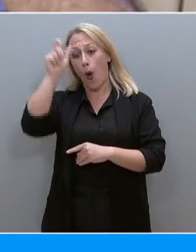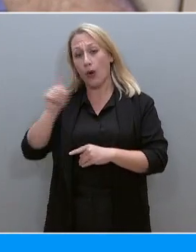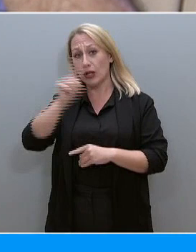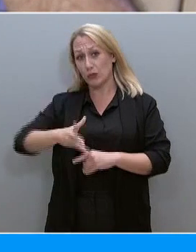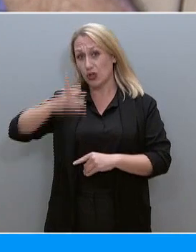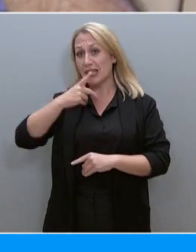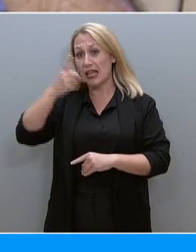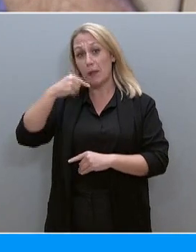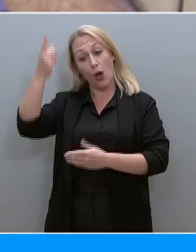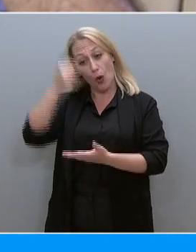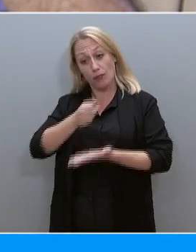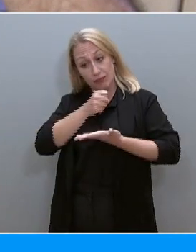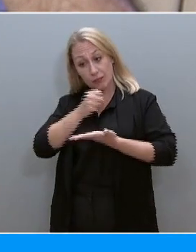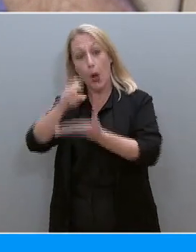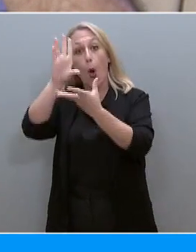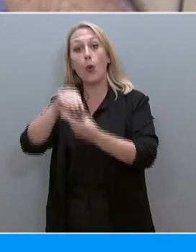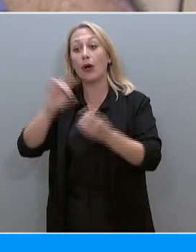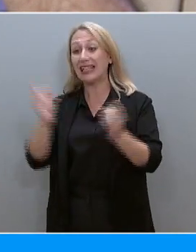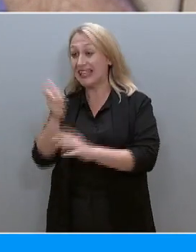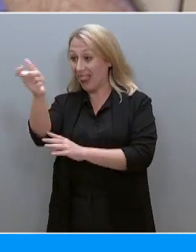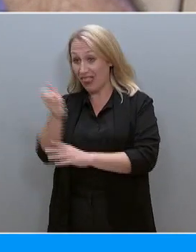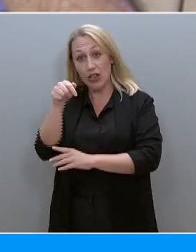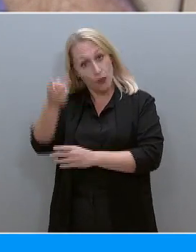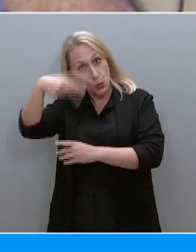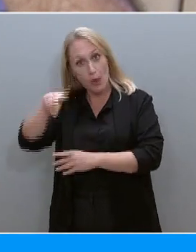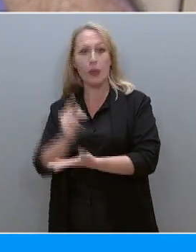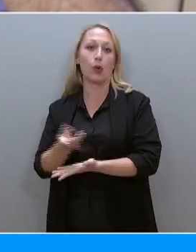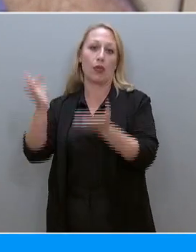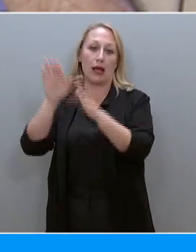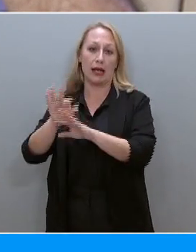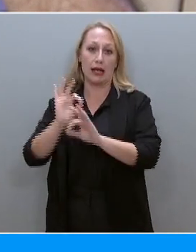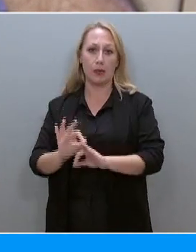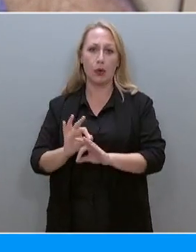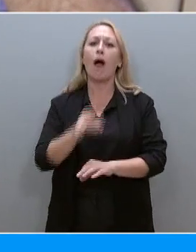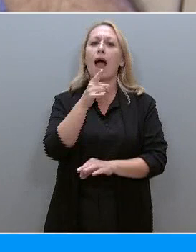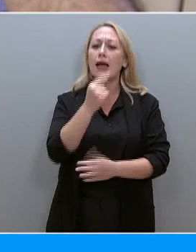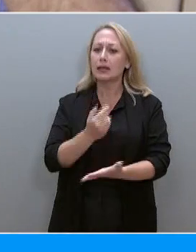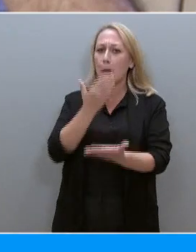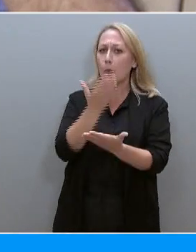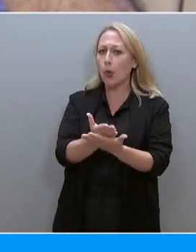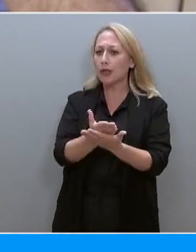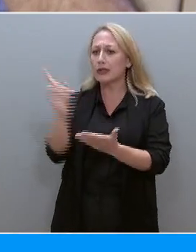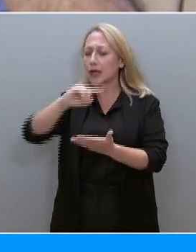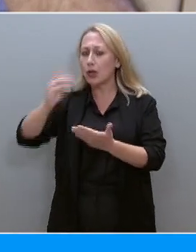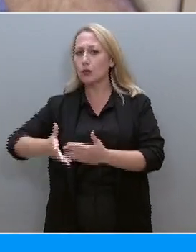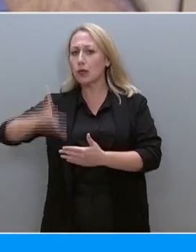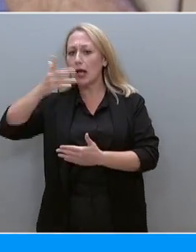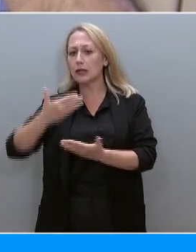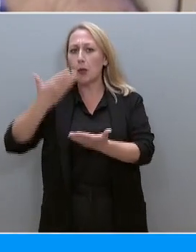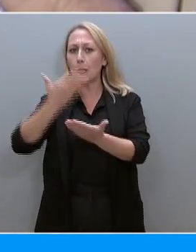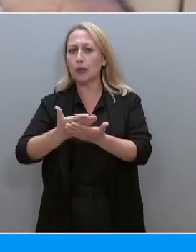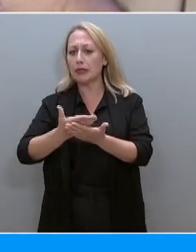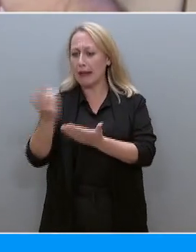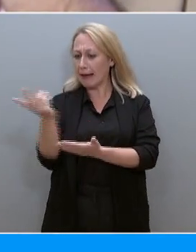αγοράς. Γιατί θεωρείτε ότι η δική σας πρόταση θα είναι πιο πιστική από αυτή του κυρίου Μητσοτάκη σε μια χώρα που έχει